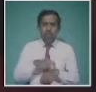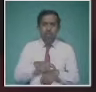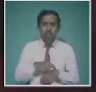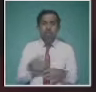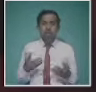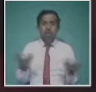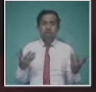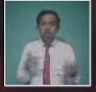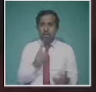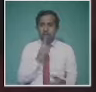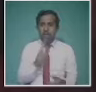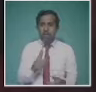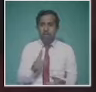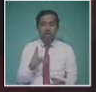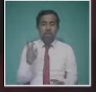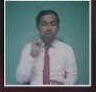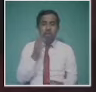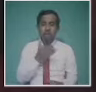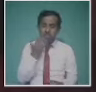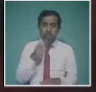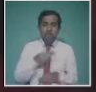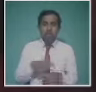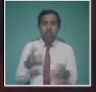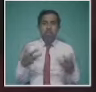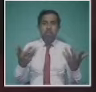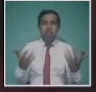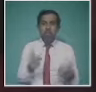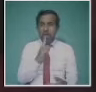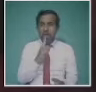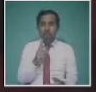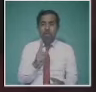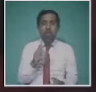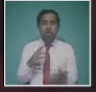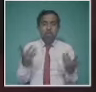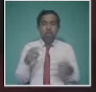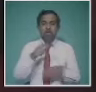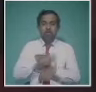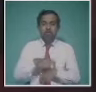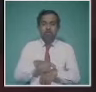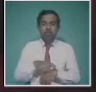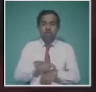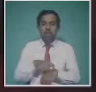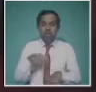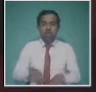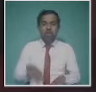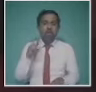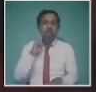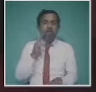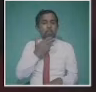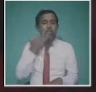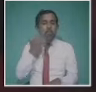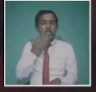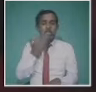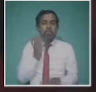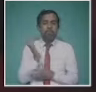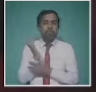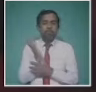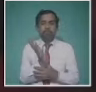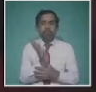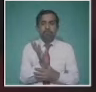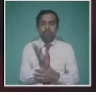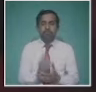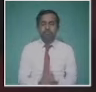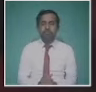කිව්වේ. රනිල්ට පුළුවන් කාලේ රනිල්ට බෑ කියලා රනිල්ට බැරි කාලේ දැන් රනිල්ට පුළුවන් කියලා කරේ තියාගෙන යනවා මේ